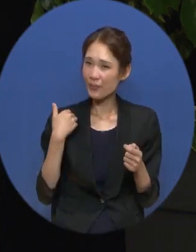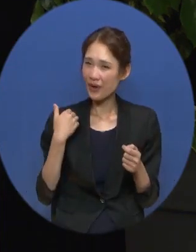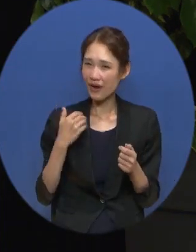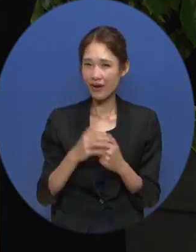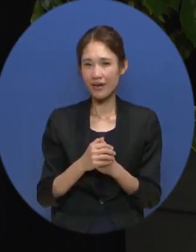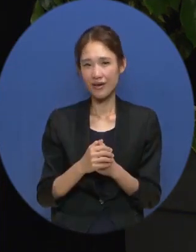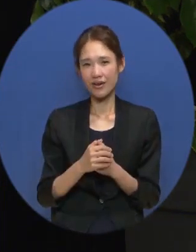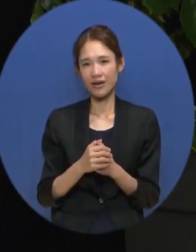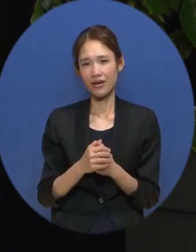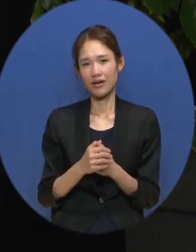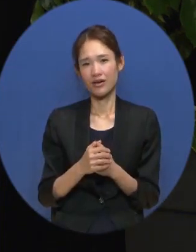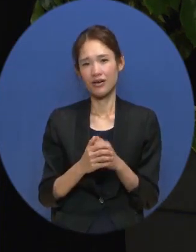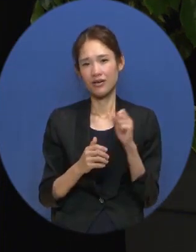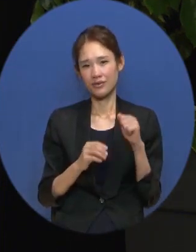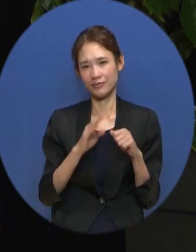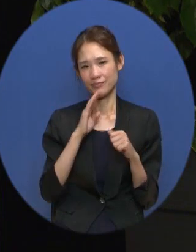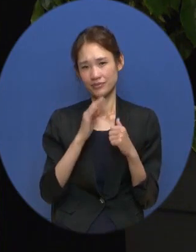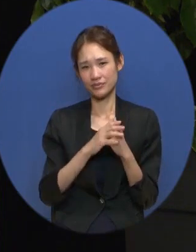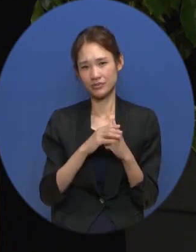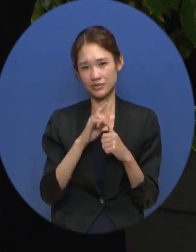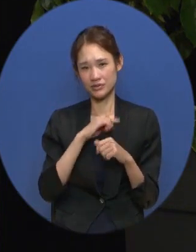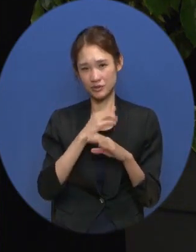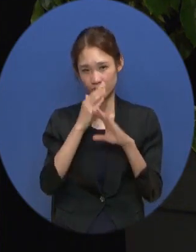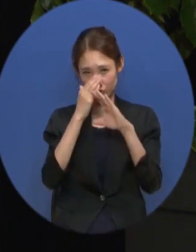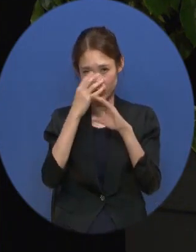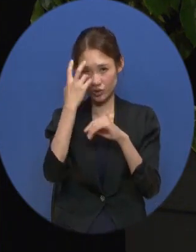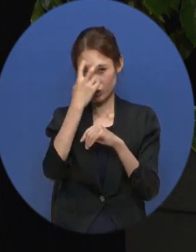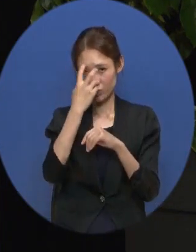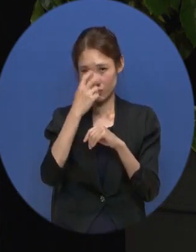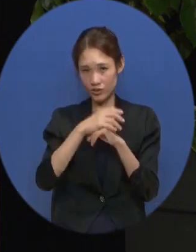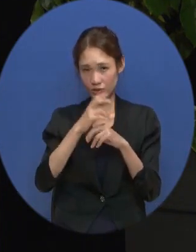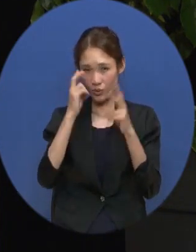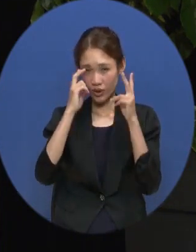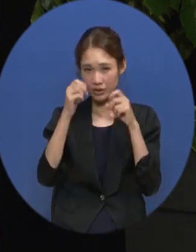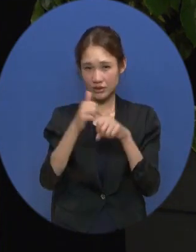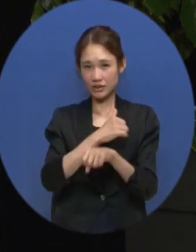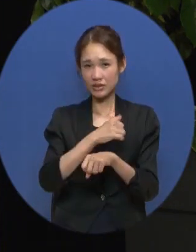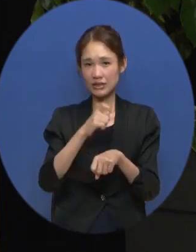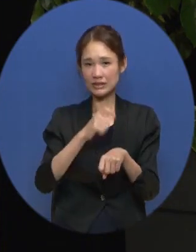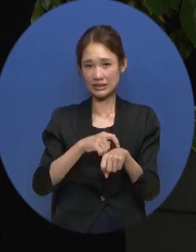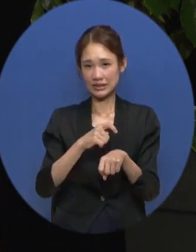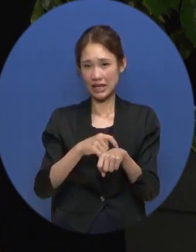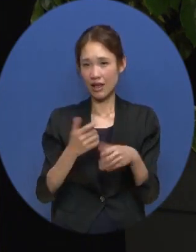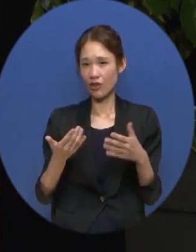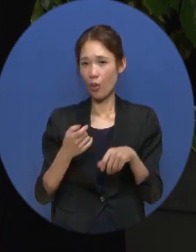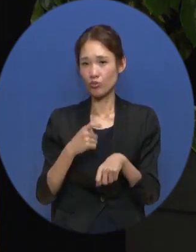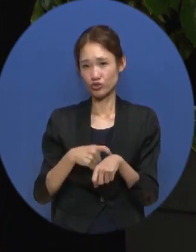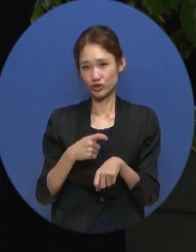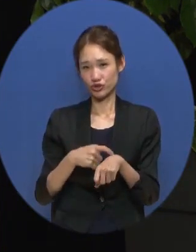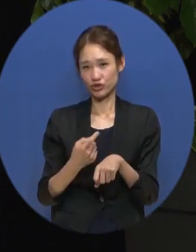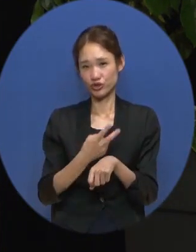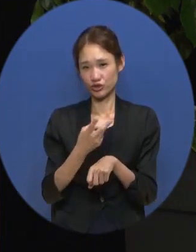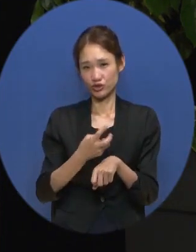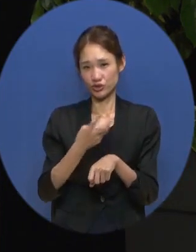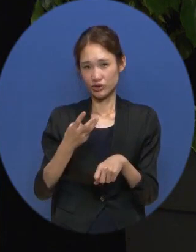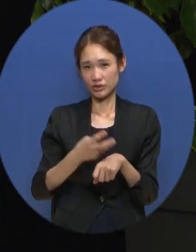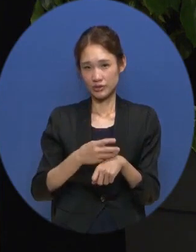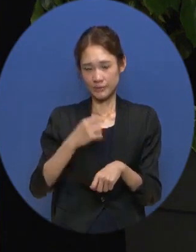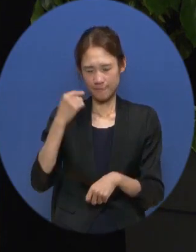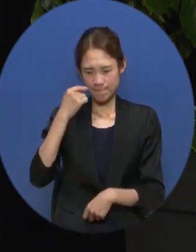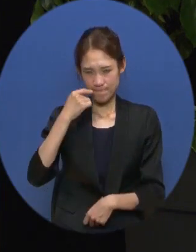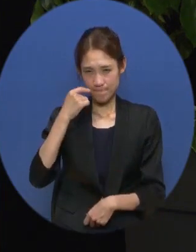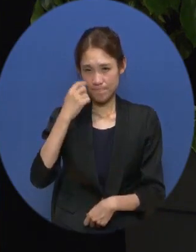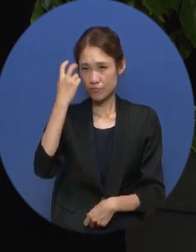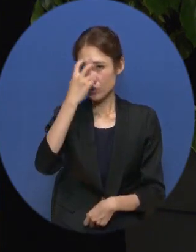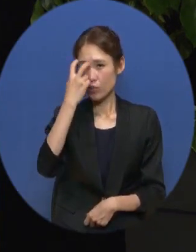같아요. 예, 가장 그래서 중점적으로 관리하는 게 출퇴근 시간과 근무 시간은 굉장히 철저하게 엄수를 하고